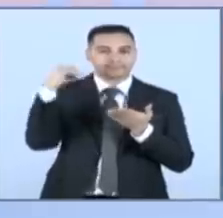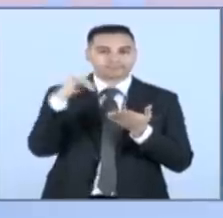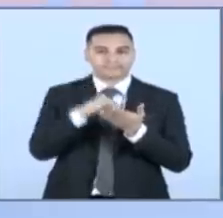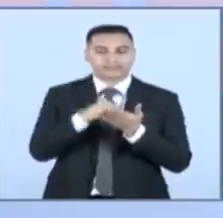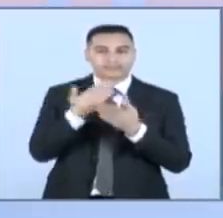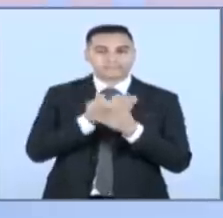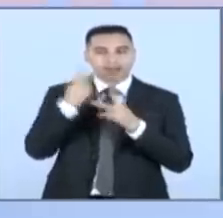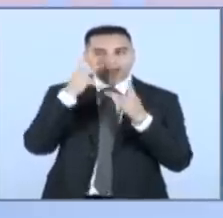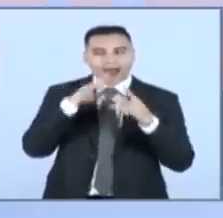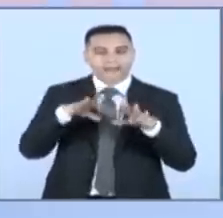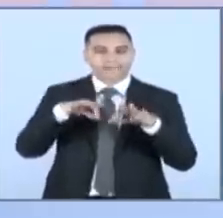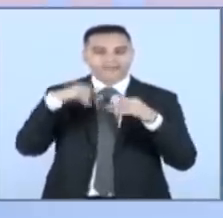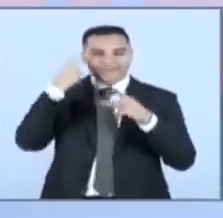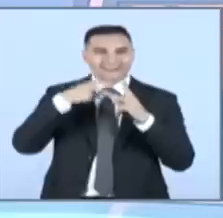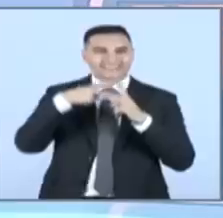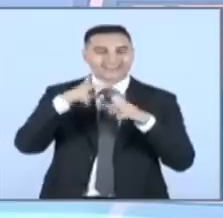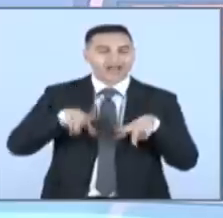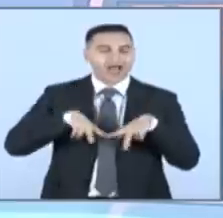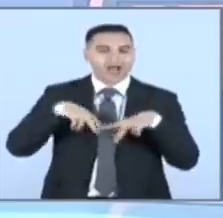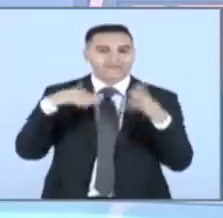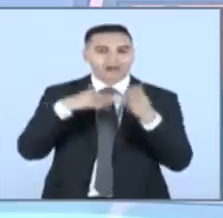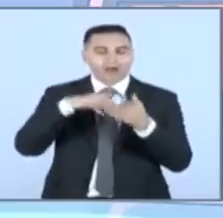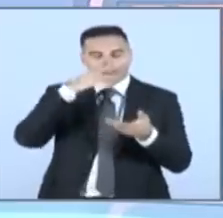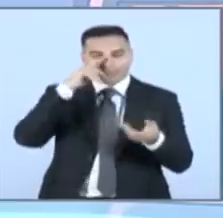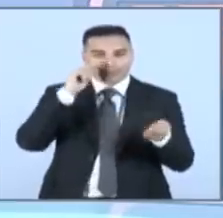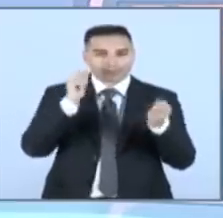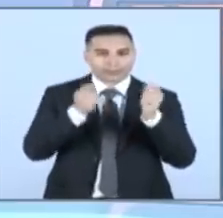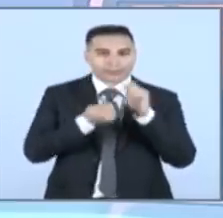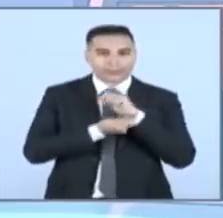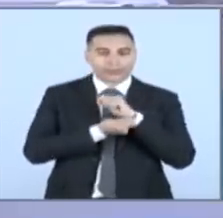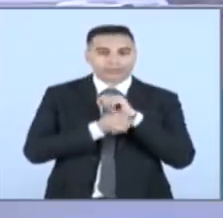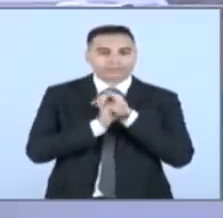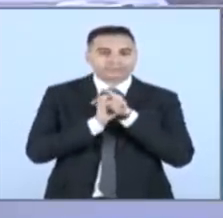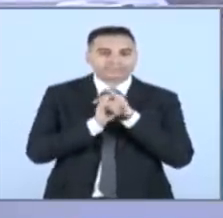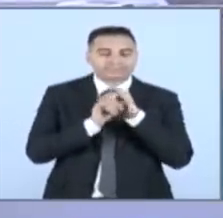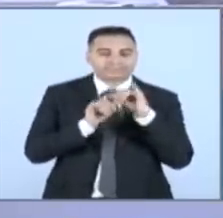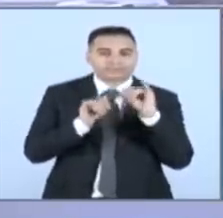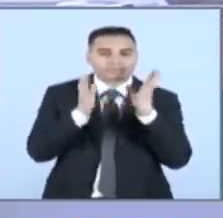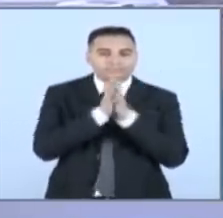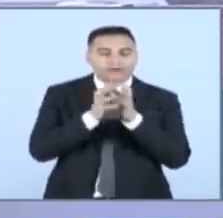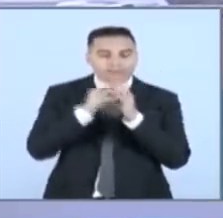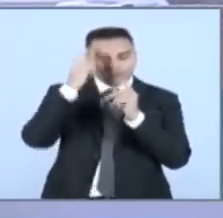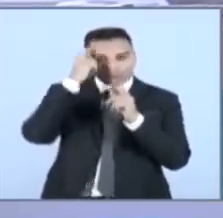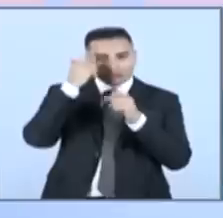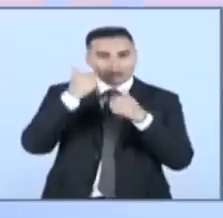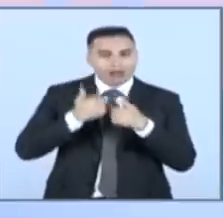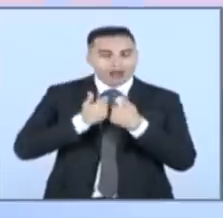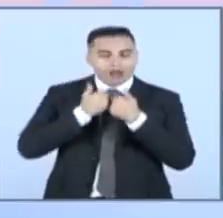لأحلامهم. غريبة جدا يا محمود، جدا. قائمة قصيرة للبوكر السنة